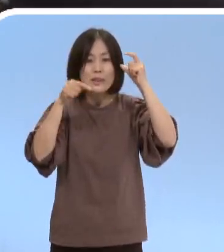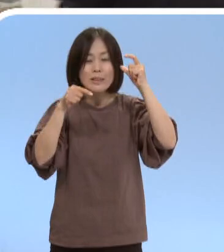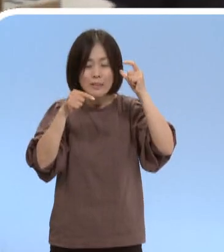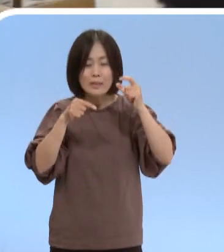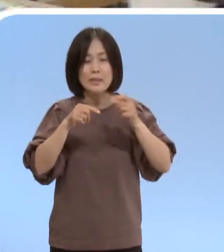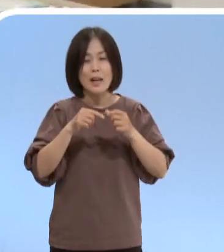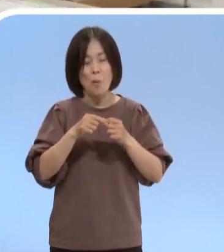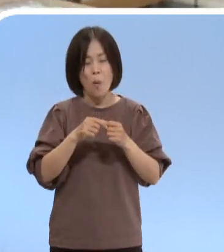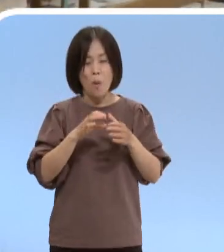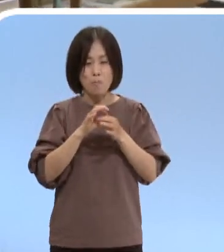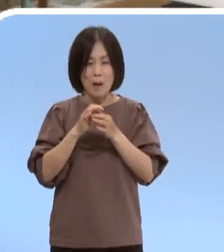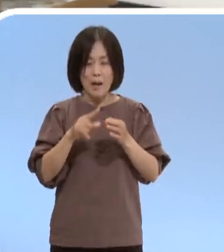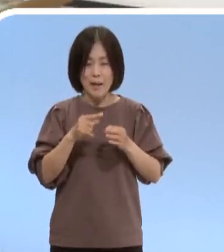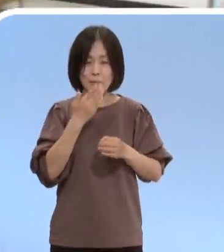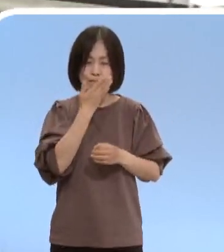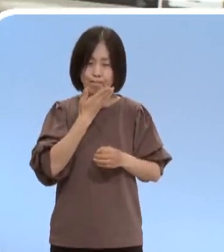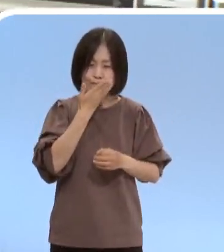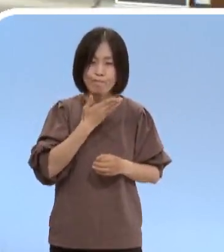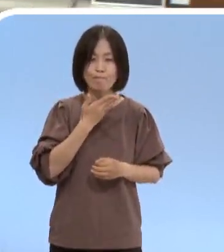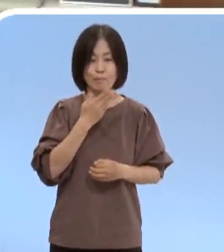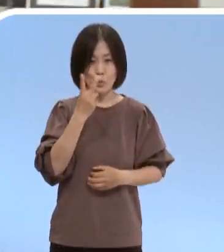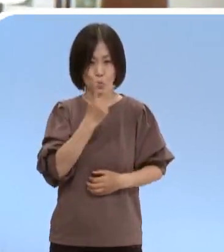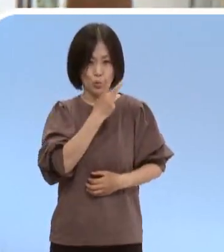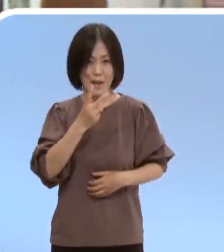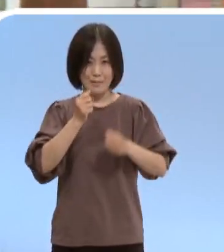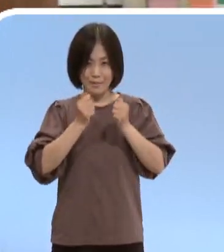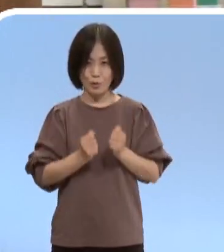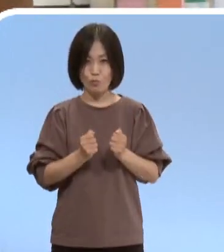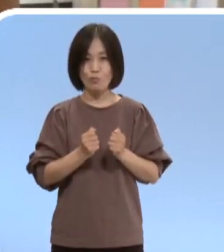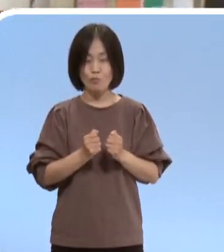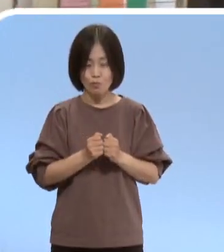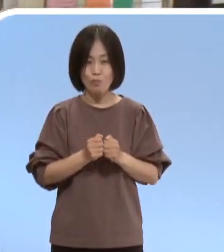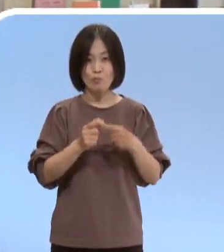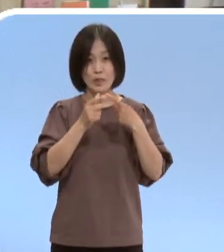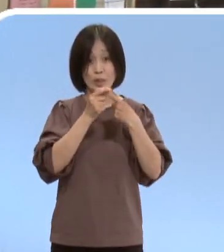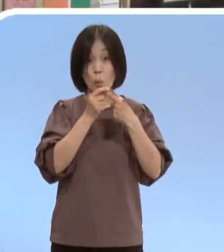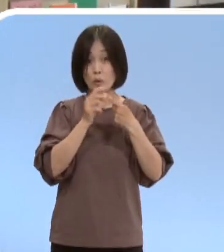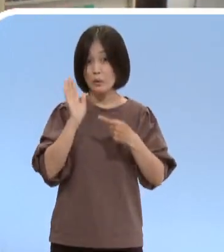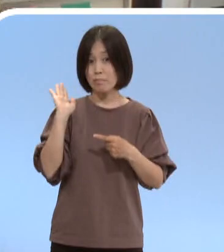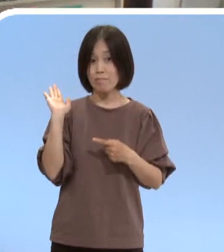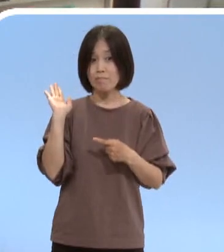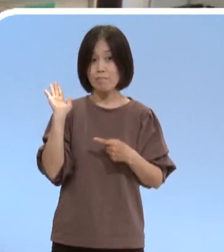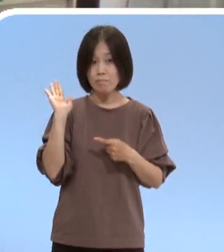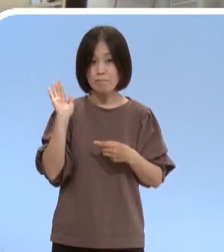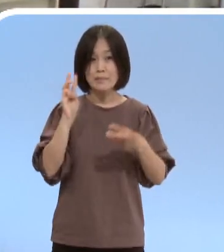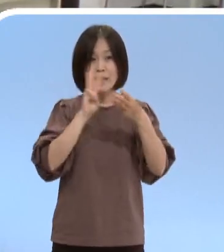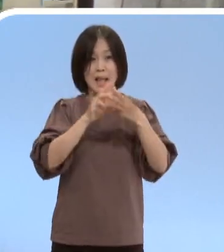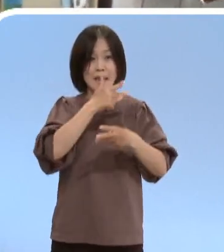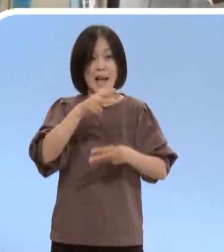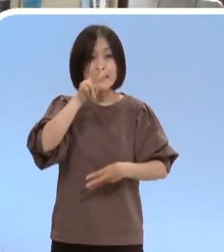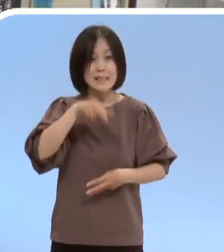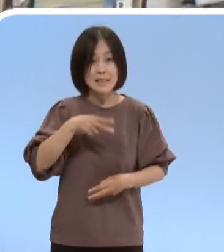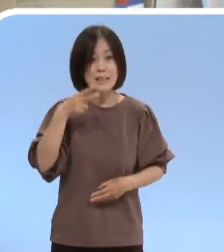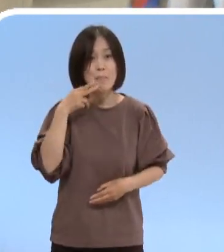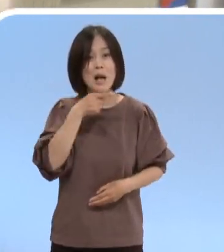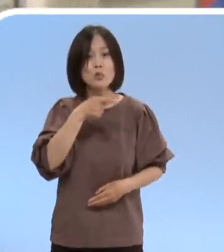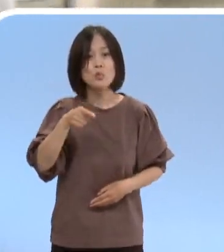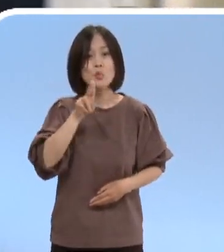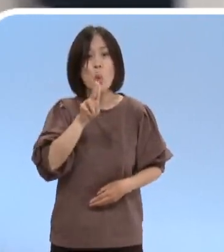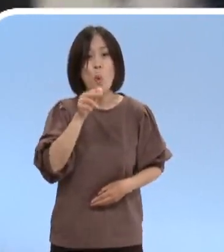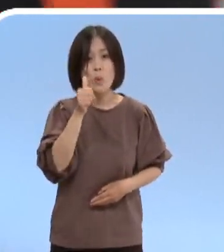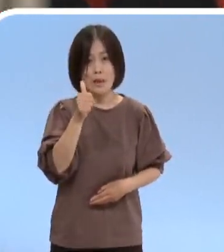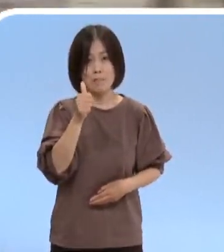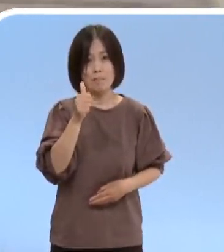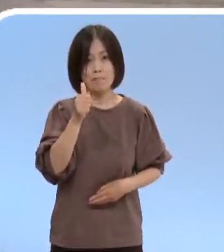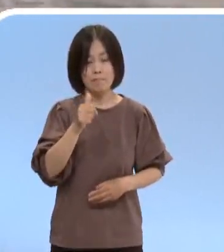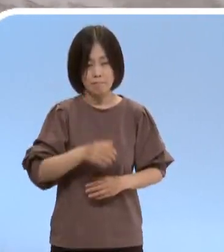る上で欠かせない重要な人物が2人おって、 はい、 そのうちの1人がこの田尻松蔵さん